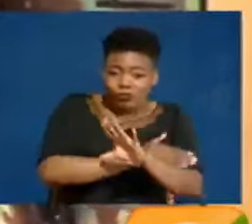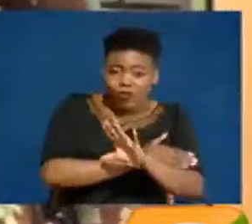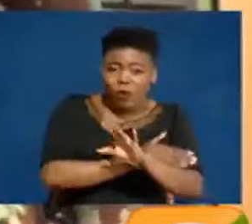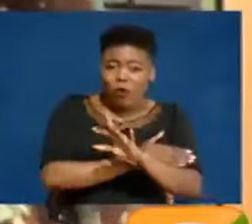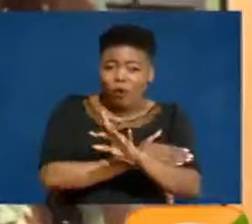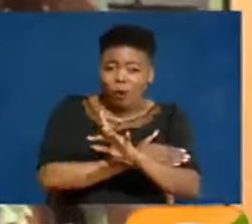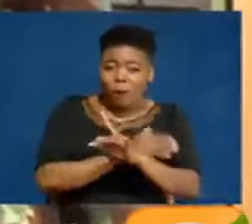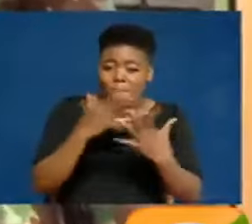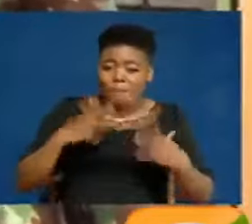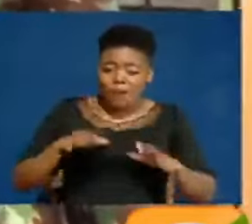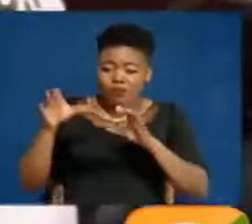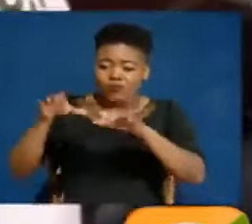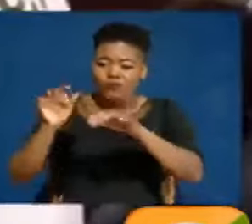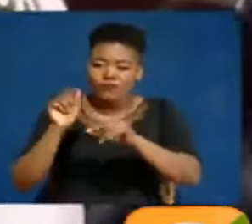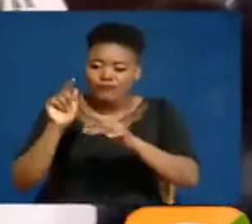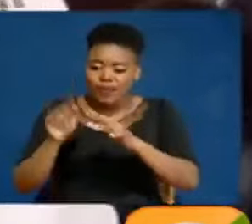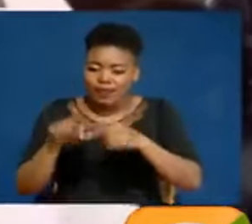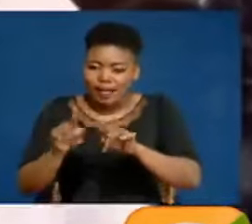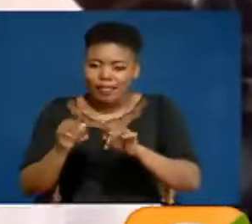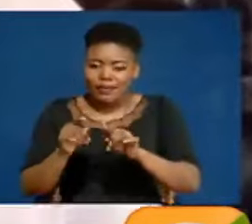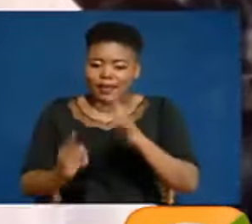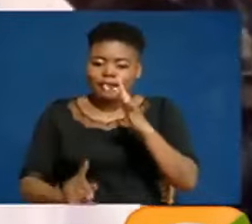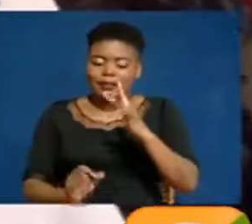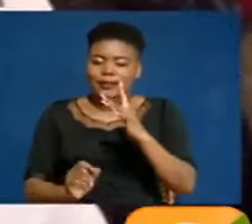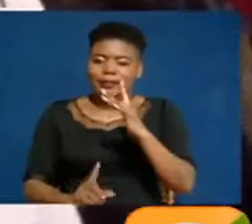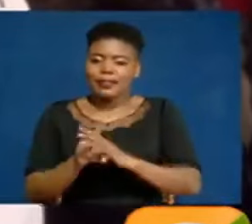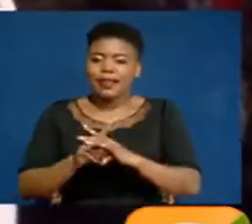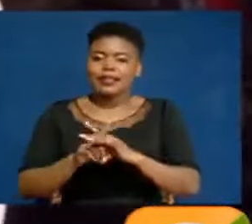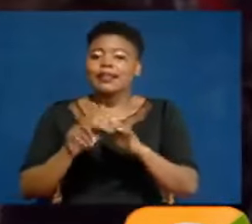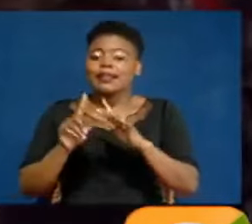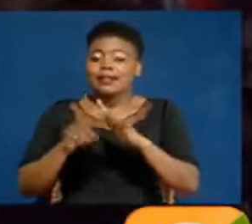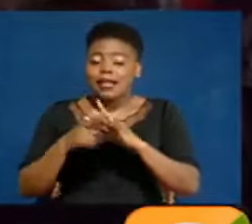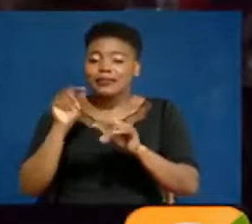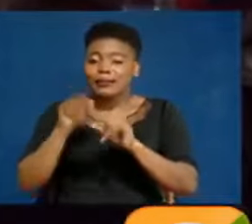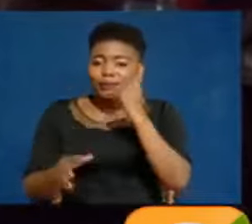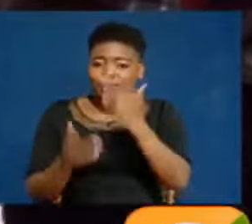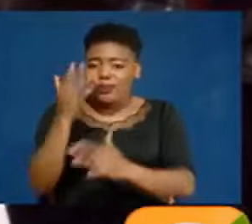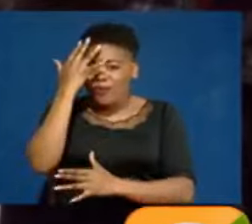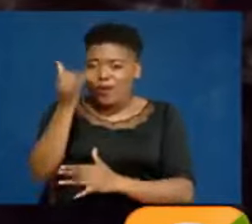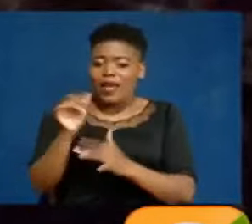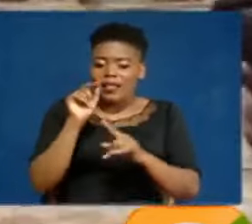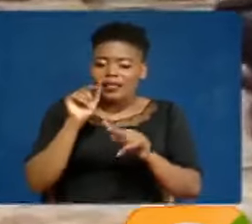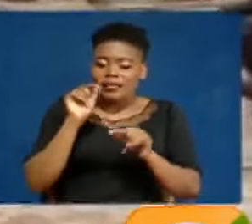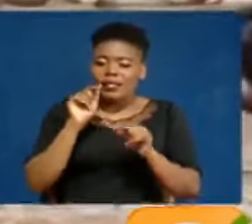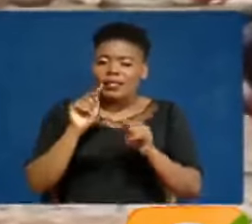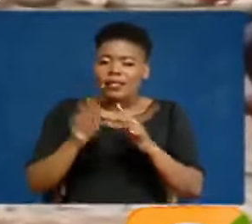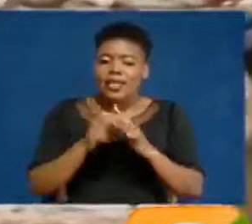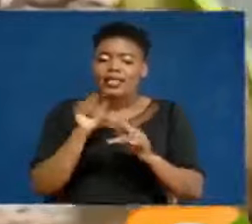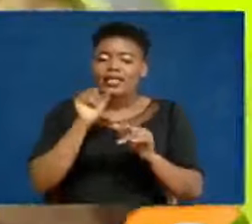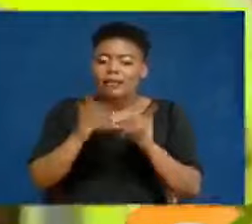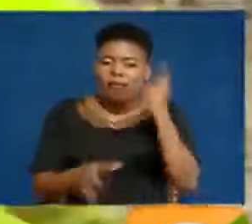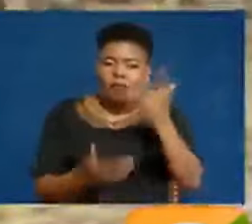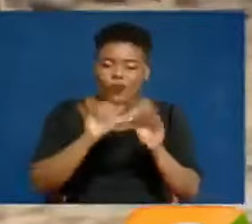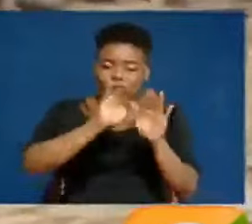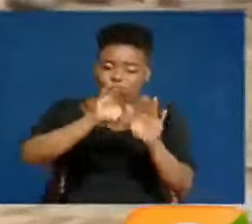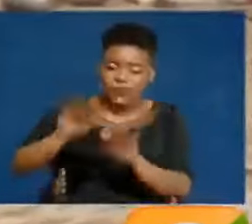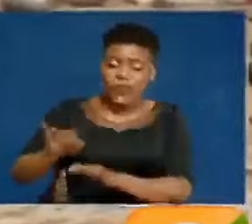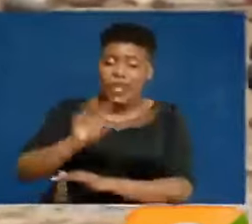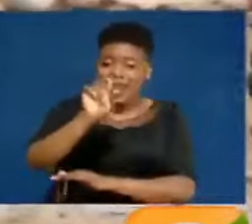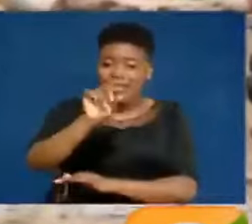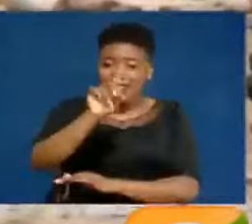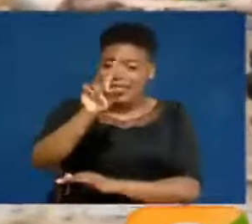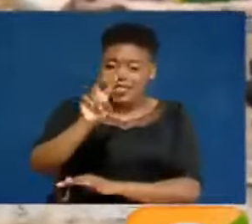kuanzishwa, swali ni je, nani alianzisha na kwa nia gani? Kitendawili cha pili ambacho maafisa